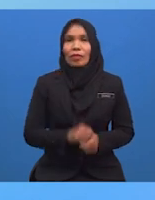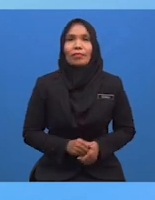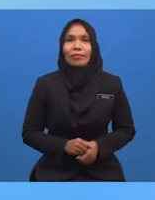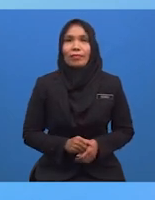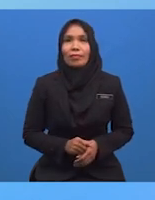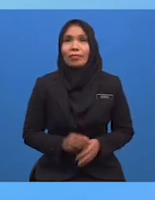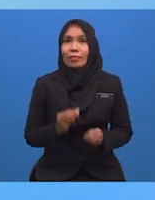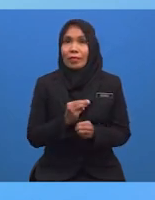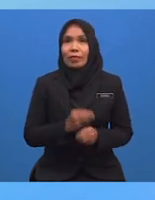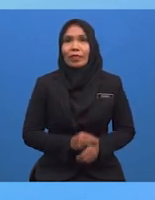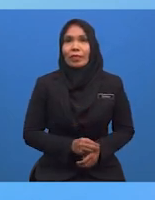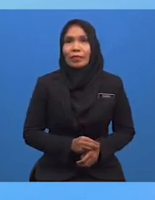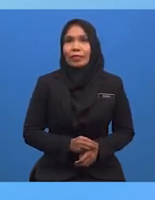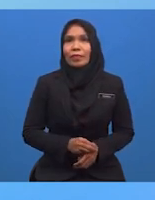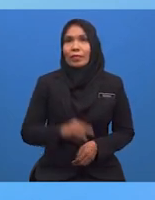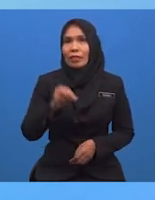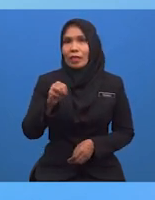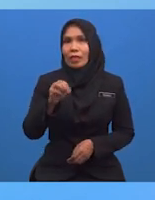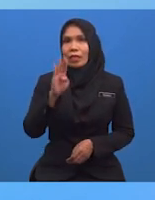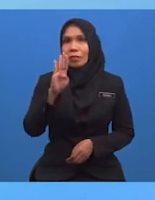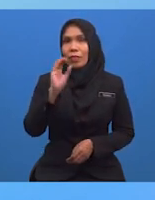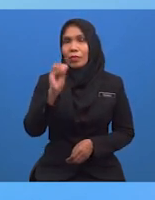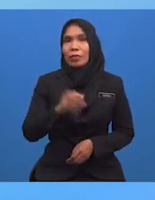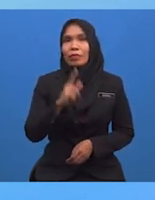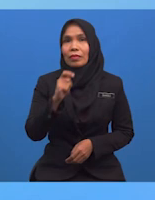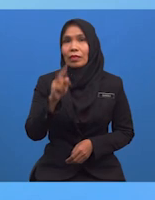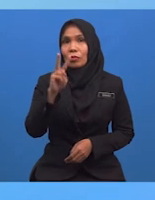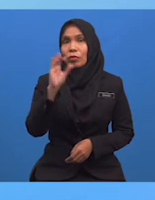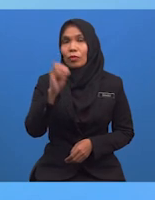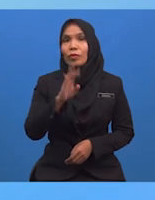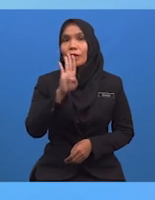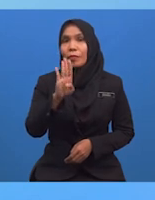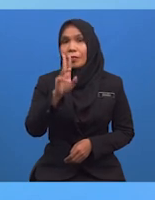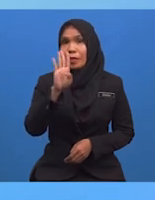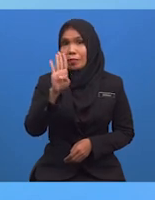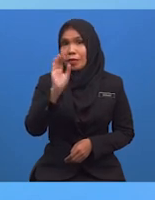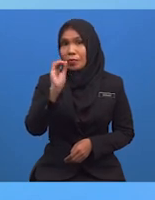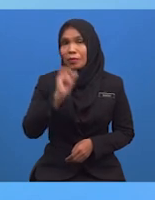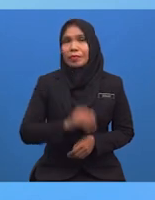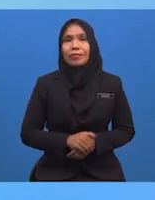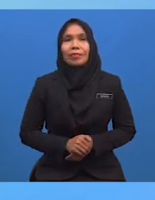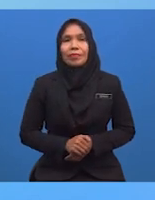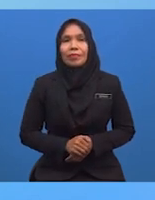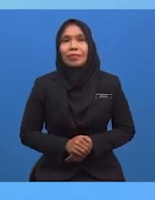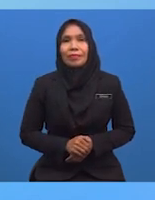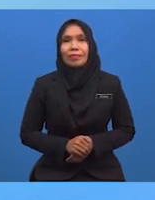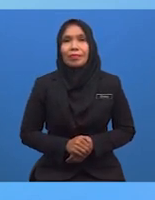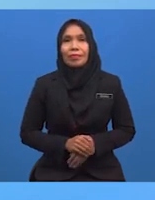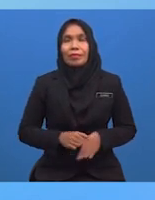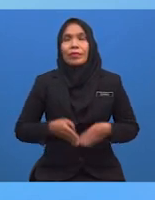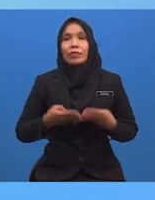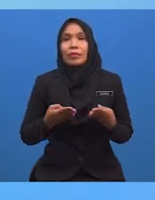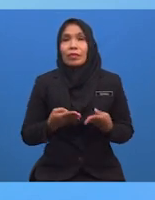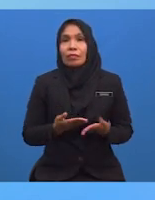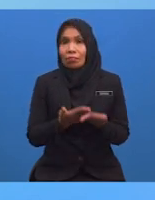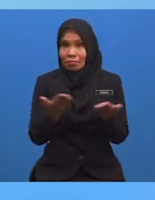istilah B40, M40 dan T20. Pernah dengar tak? Bagaimana anda dapat